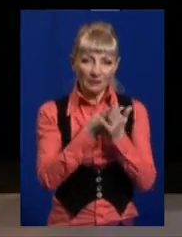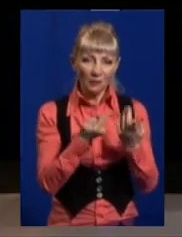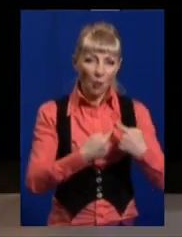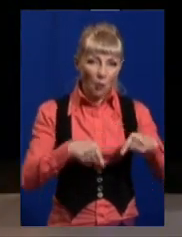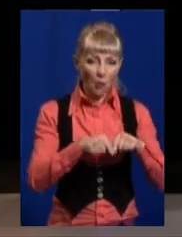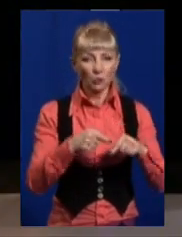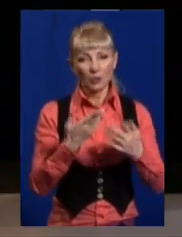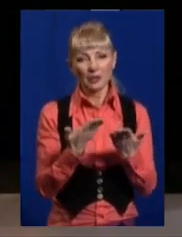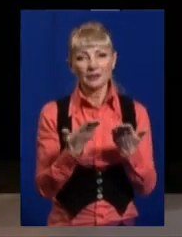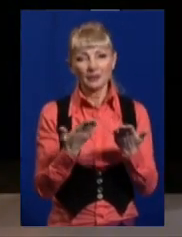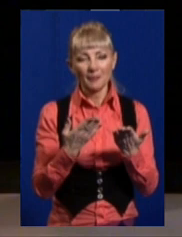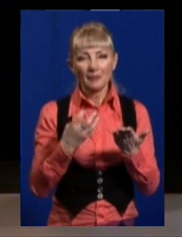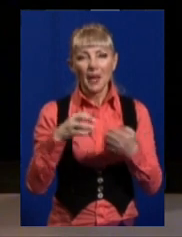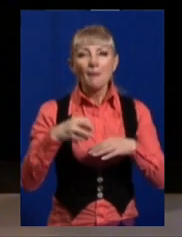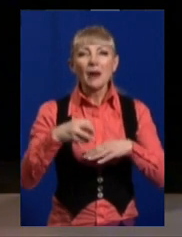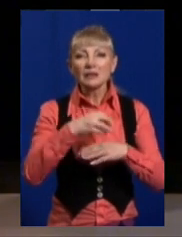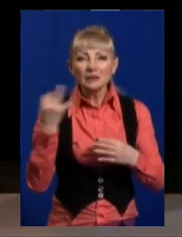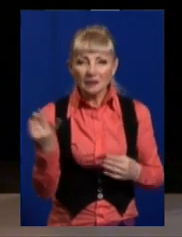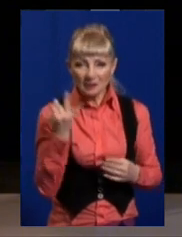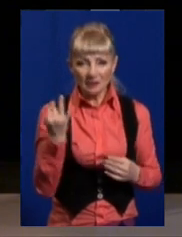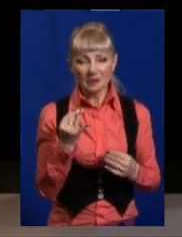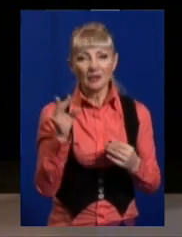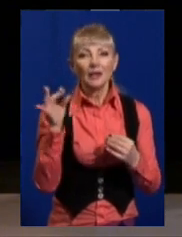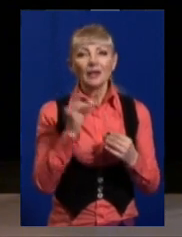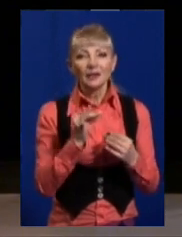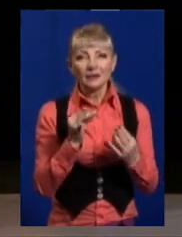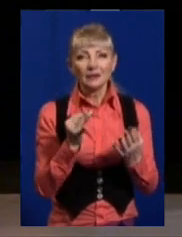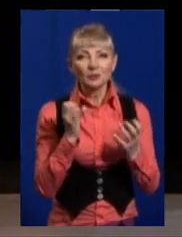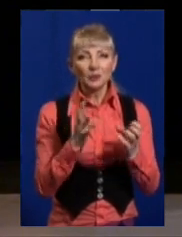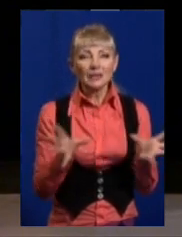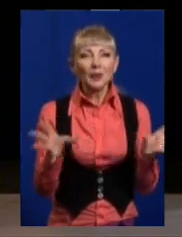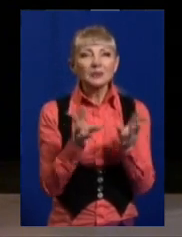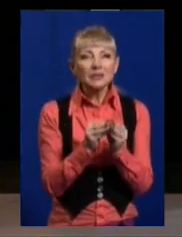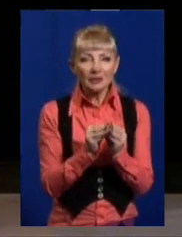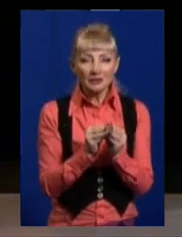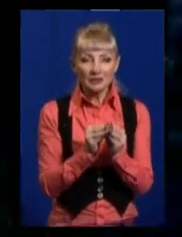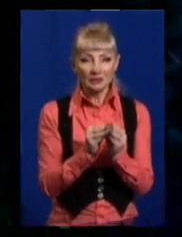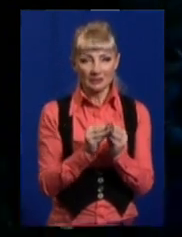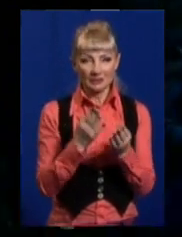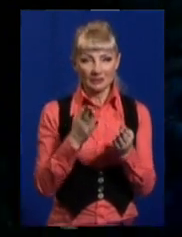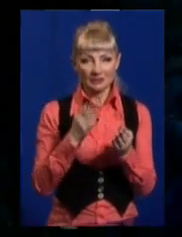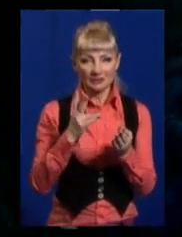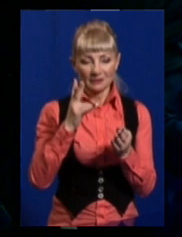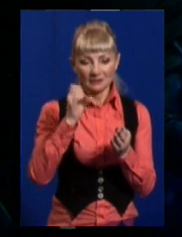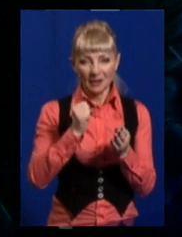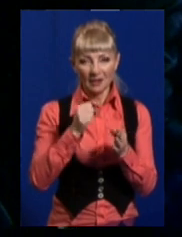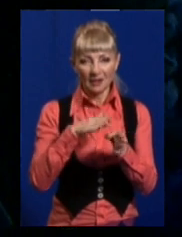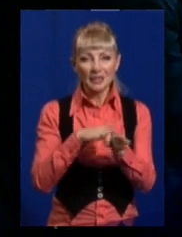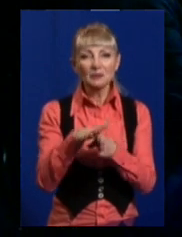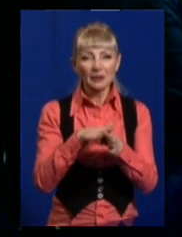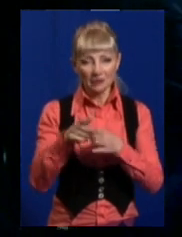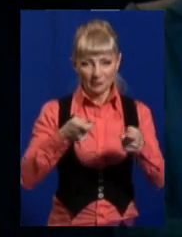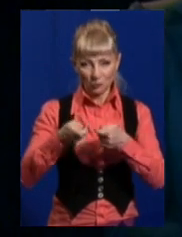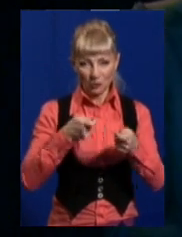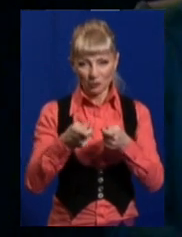а, власне, об'єднання навколо вертикалі влади, виконавчої влади в цьому випадку. Угу. А от те, що ви